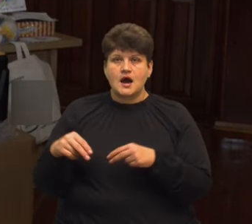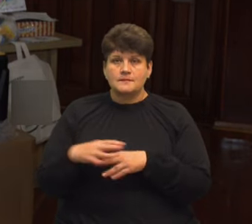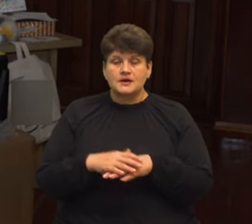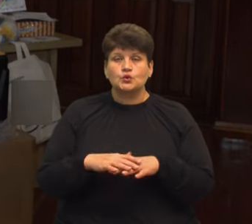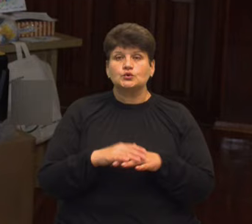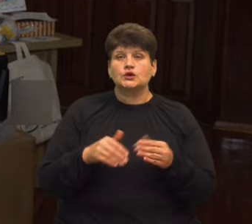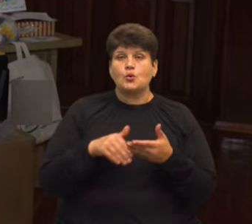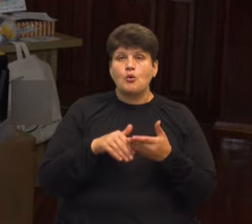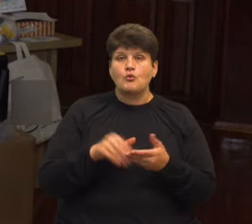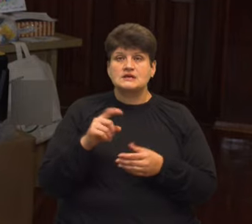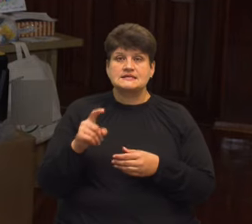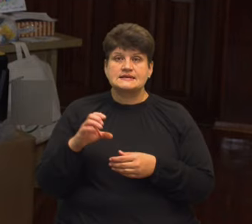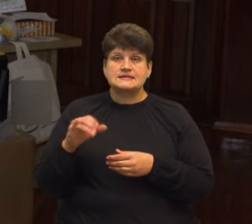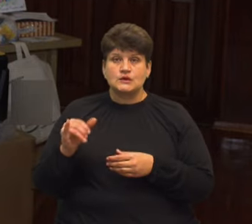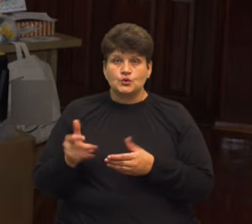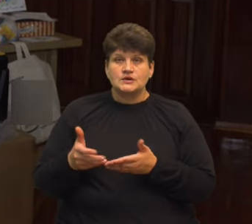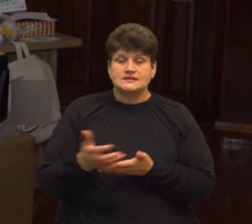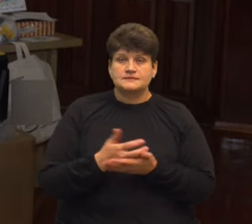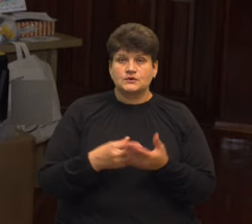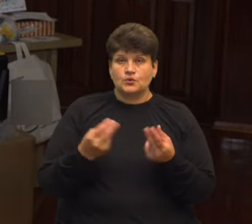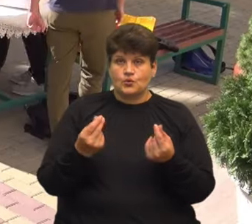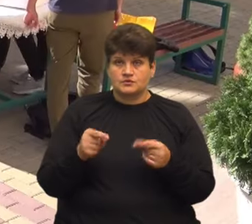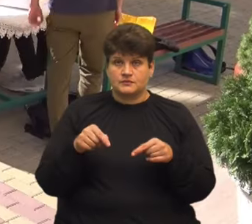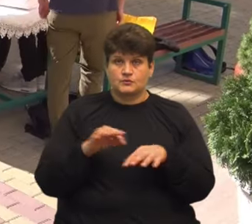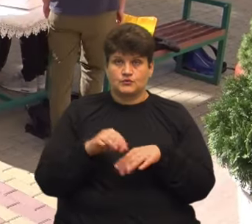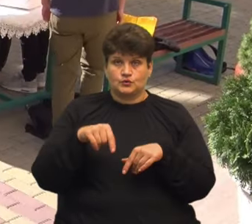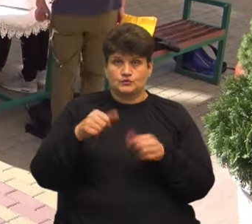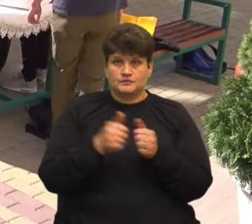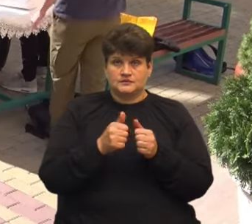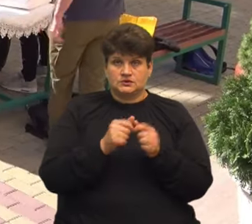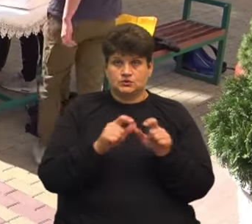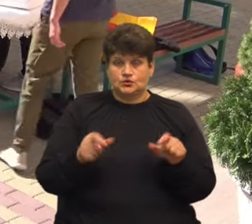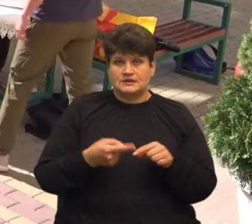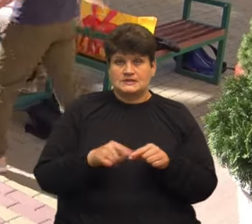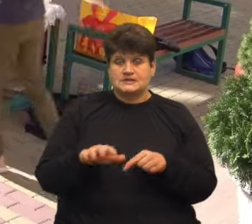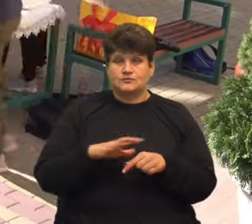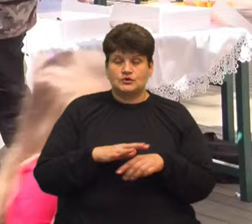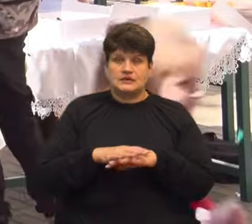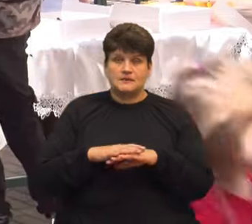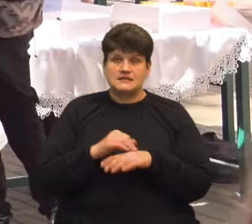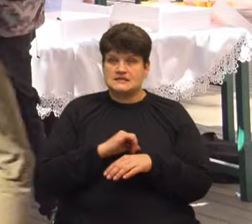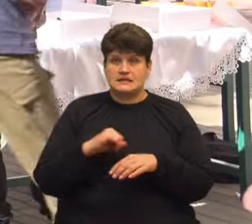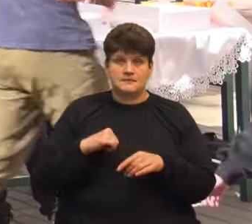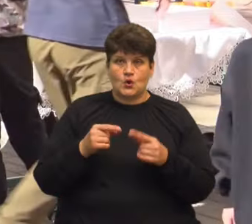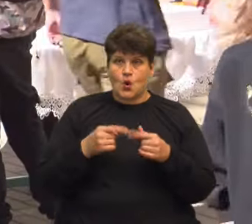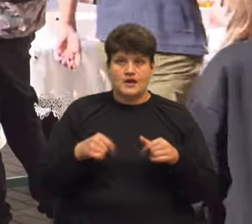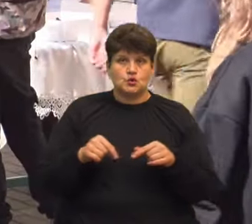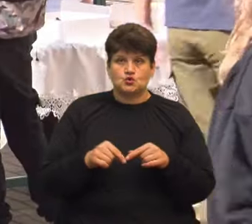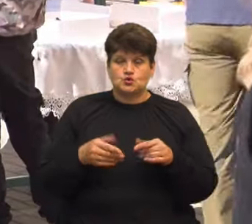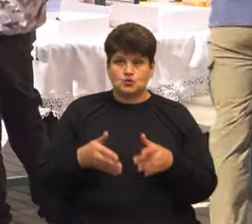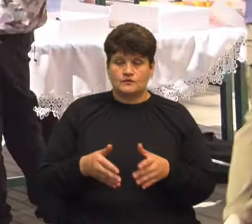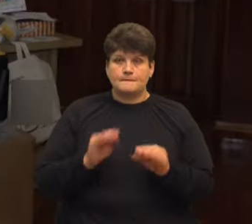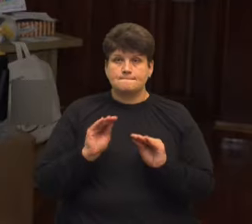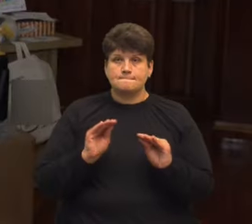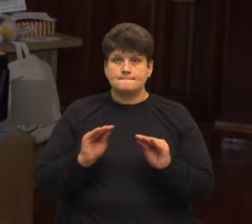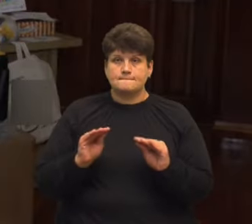коштів. Ми проводили її тут під школою, це була ярмарка, ми самі організовували, ми прикрашали